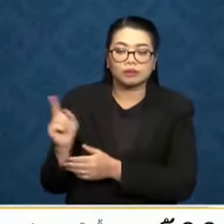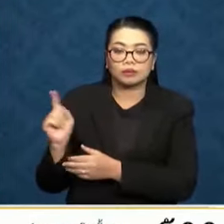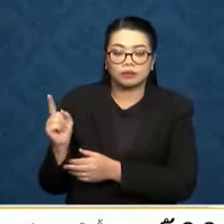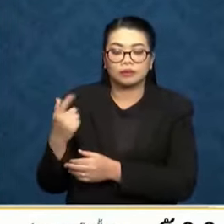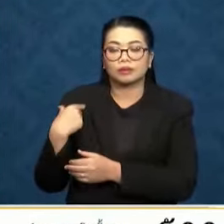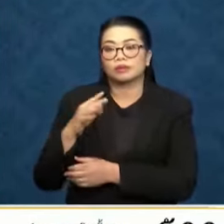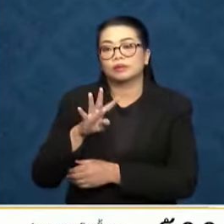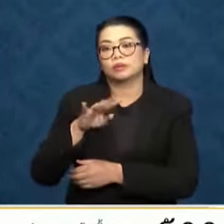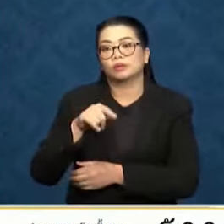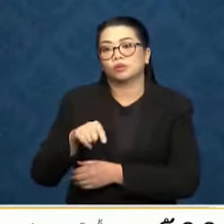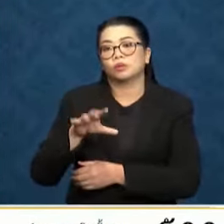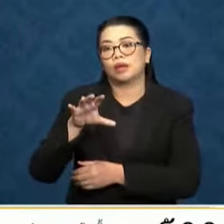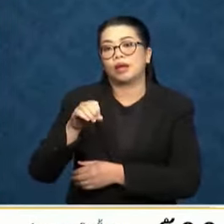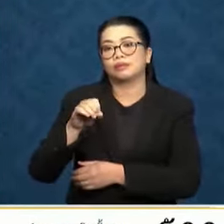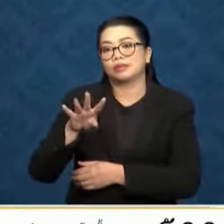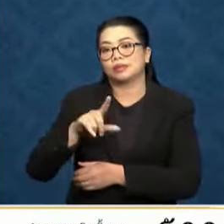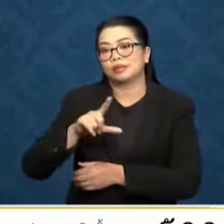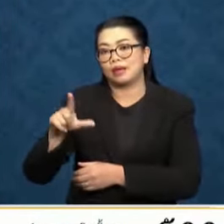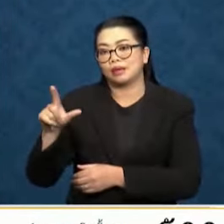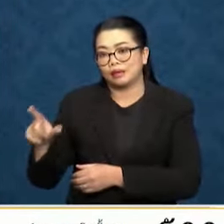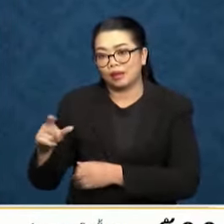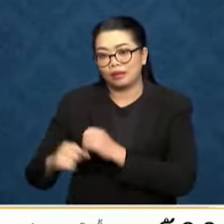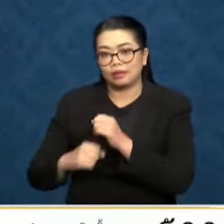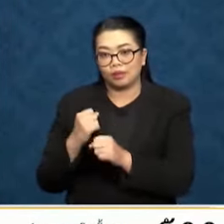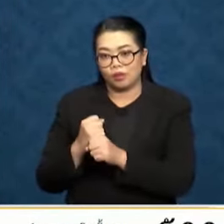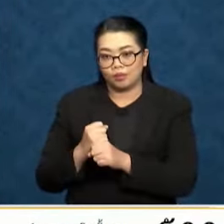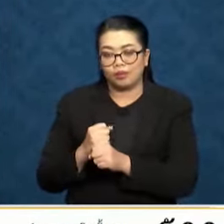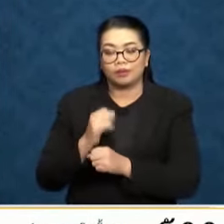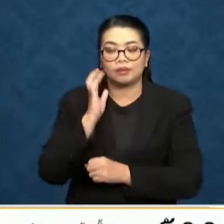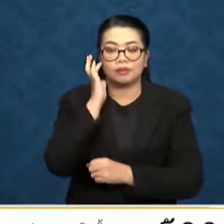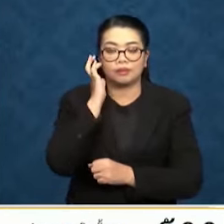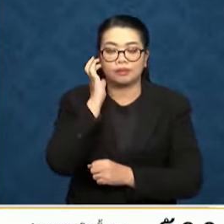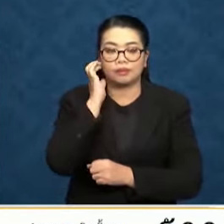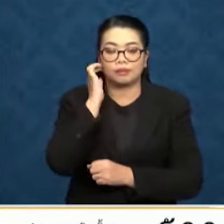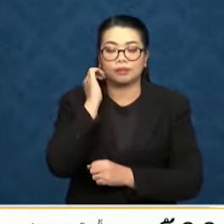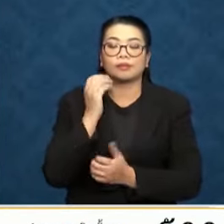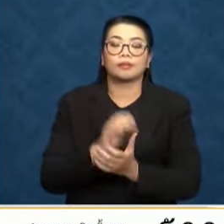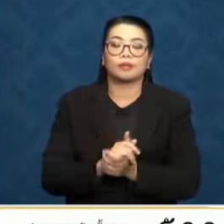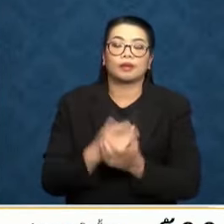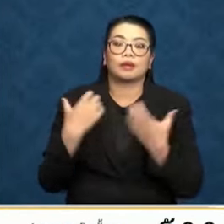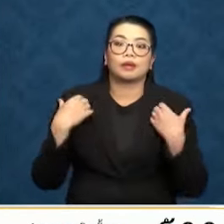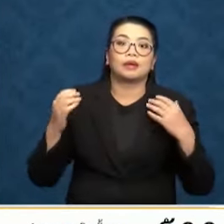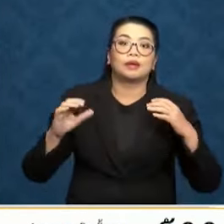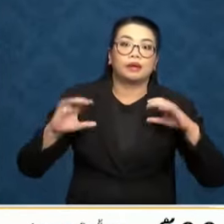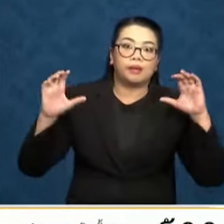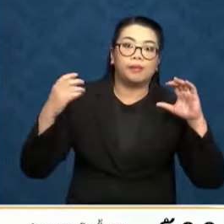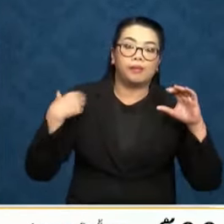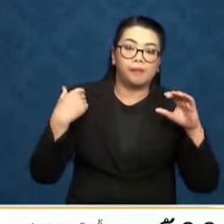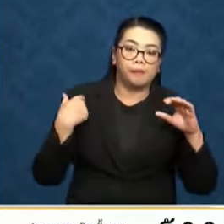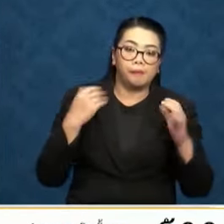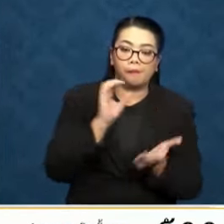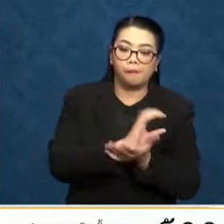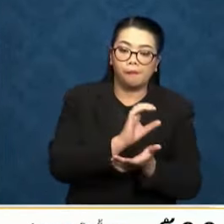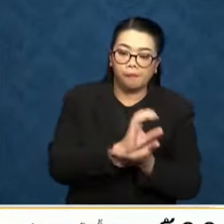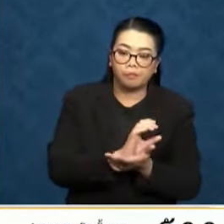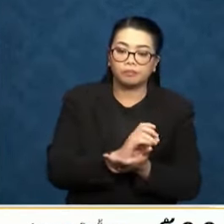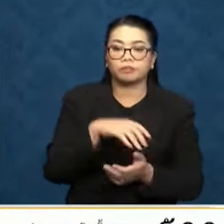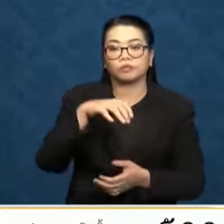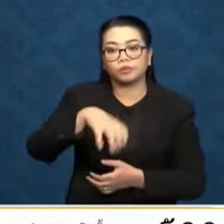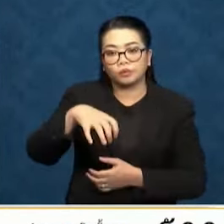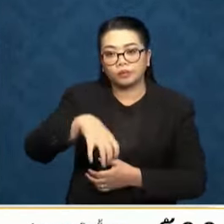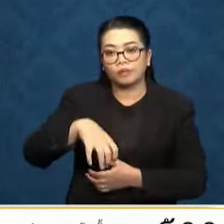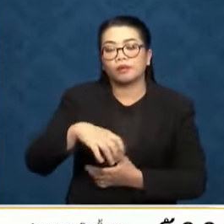อีก 4.54ล้านล้านบาทต่อปีค่ะแถมนอกจากรัฐวิสาหกิจก็ยังมีกองทุนแล้วก็องค์การ